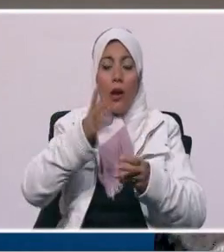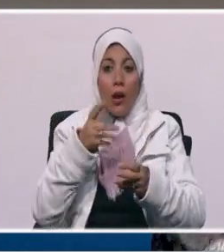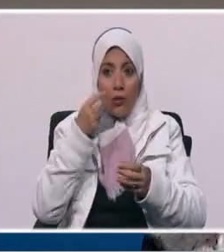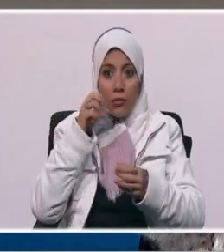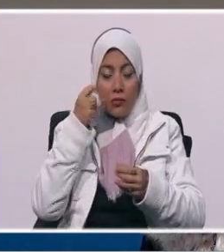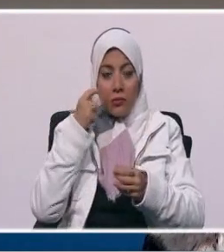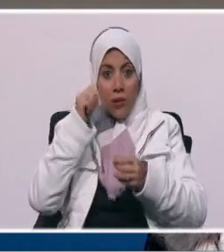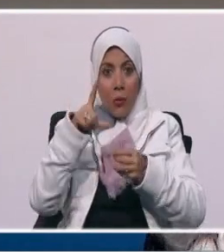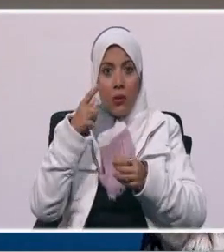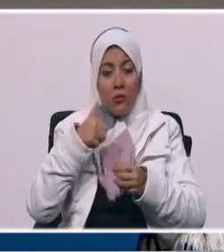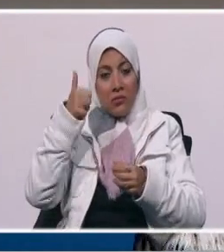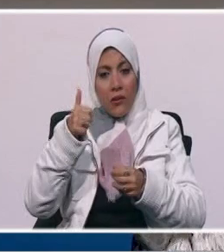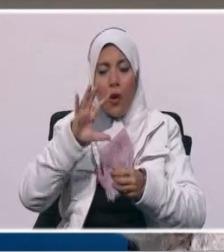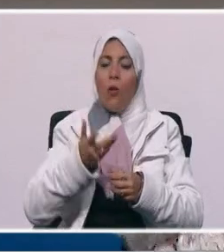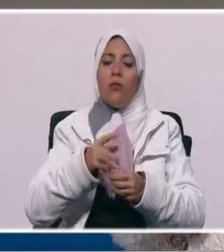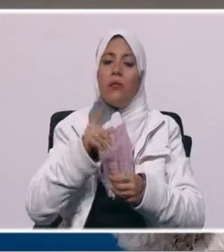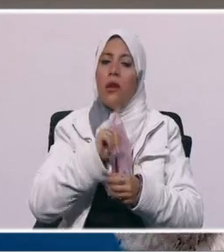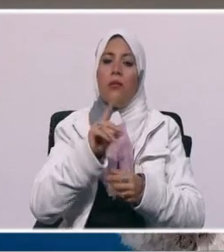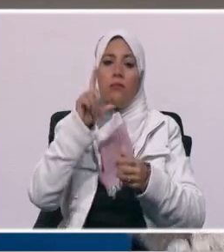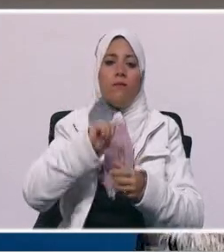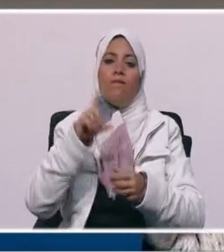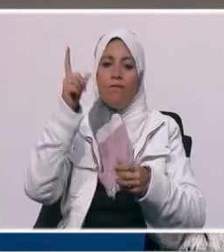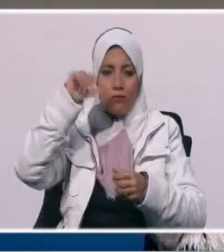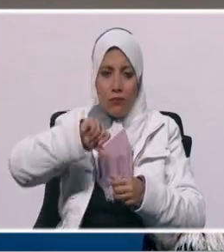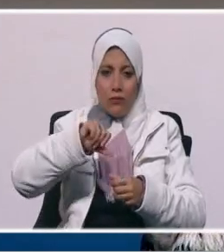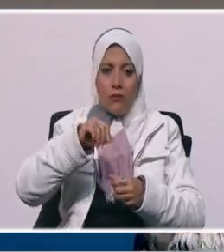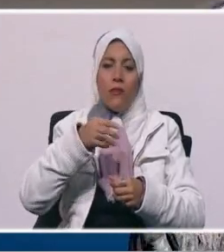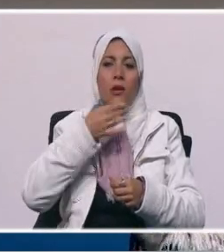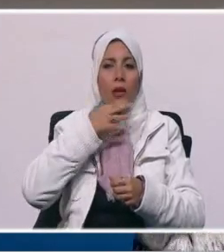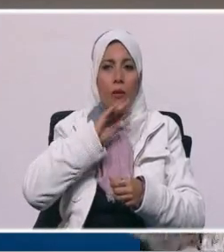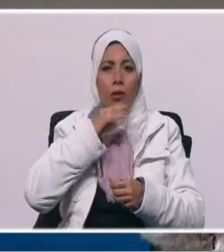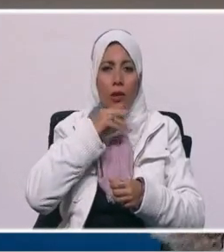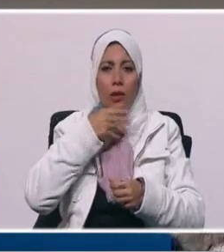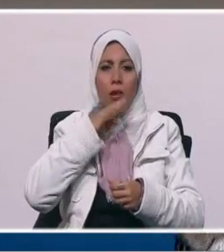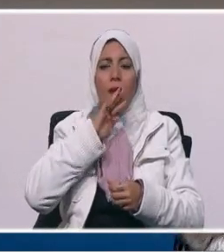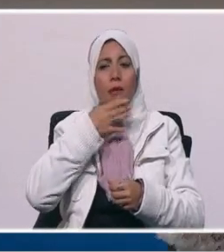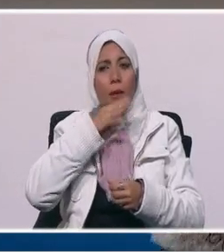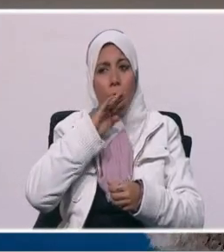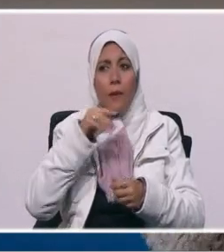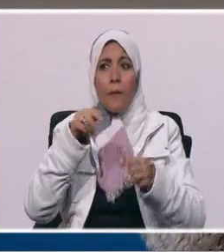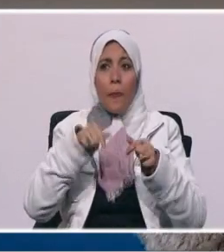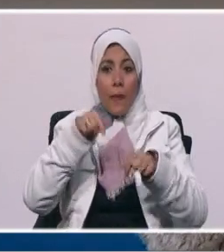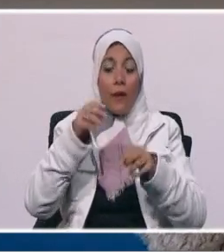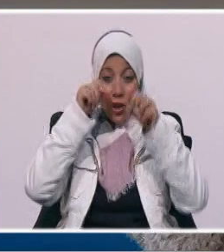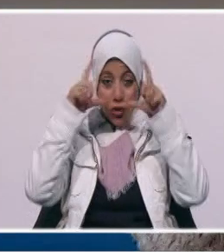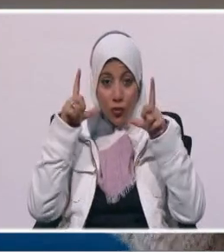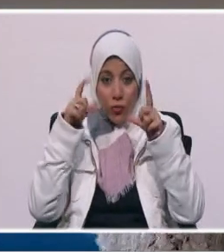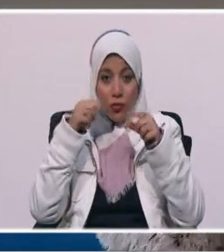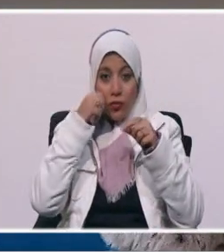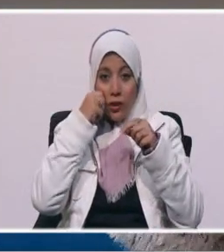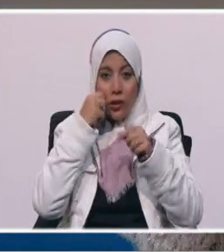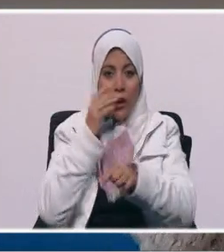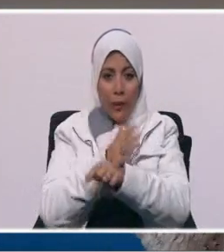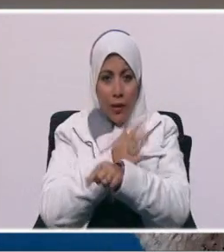يا يا يا يا تخلص بمأساة في الاخر. بس ان انا اعيش موجوعه